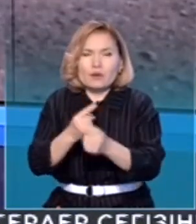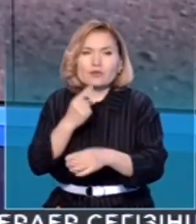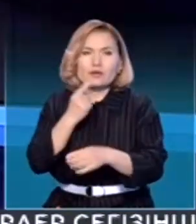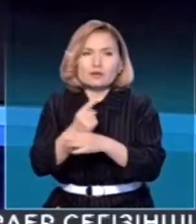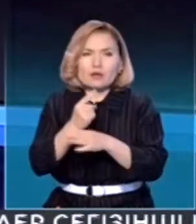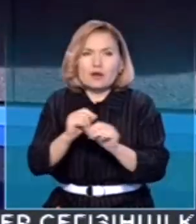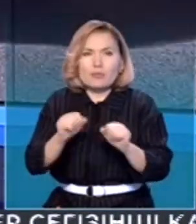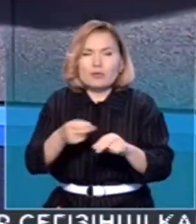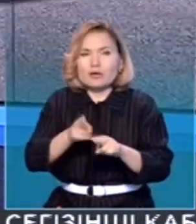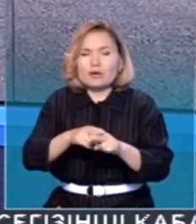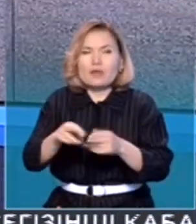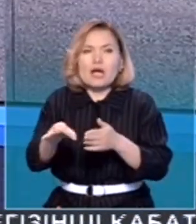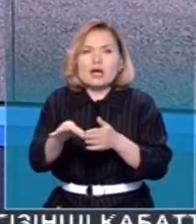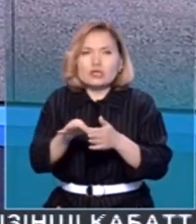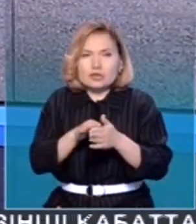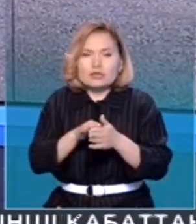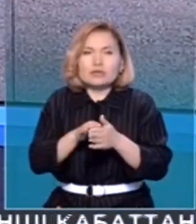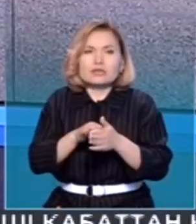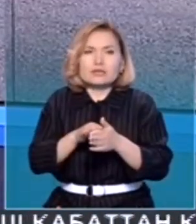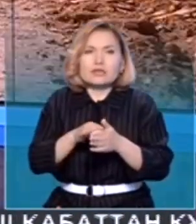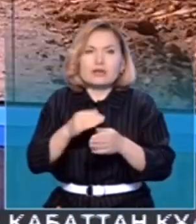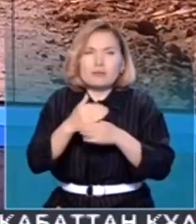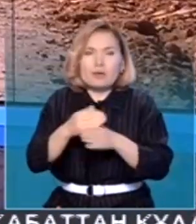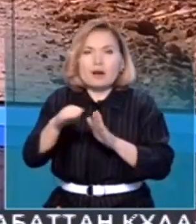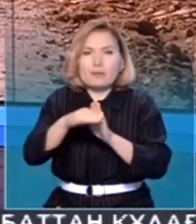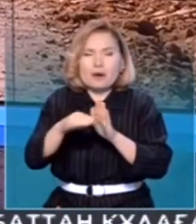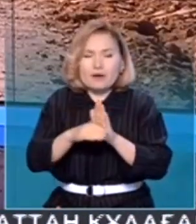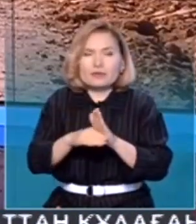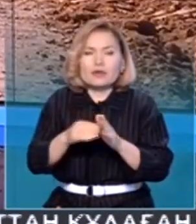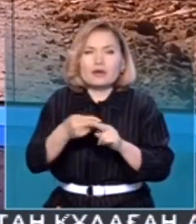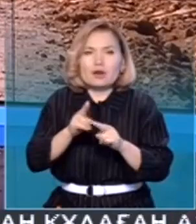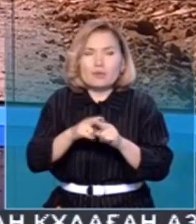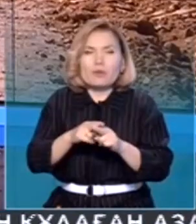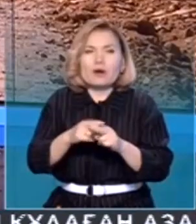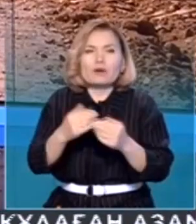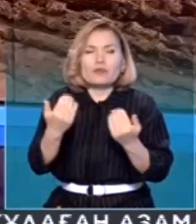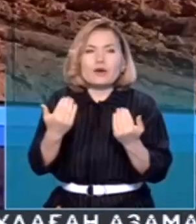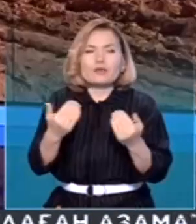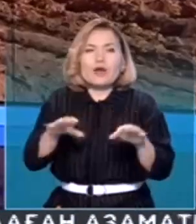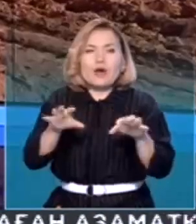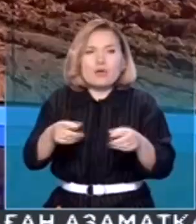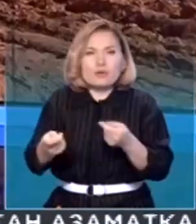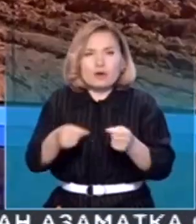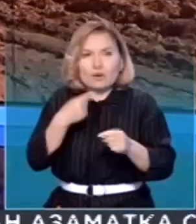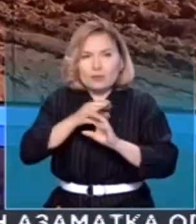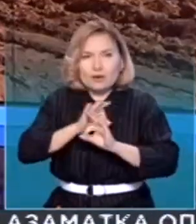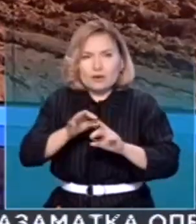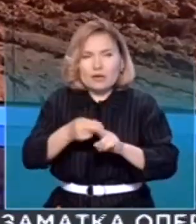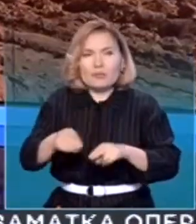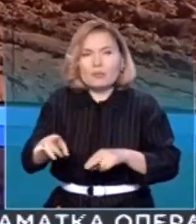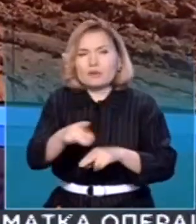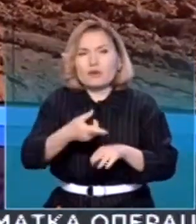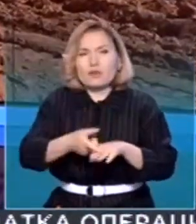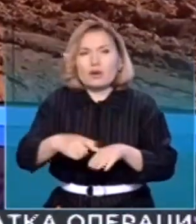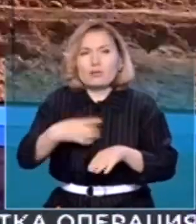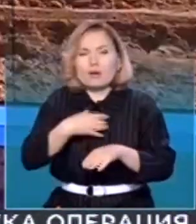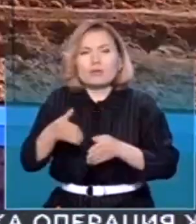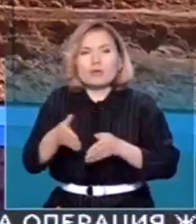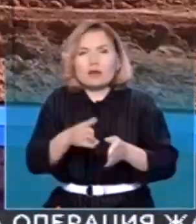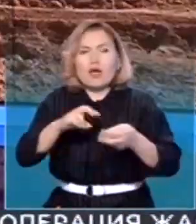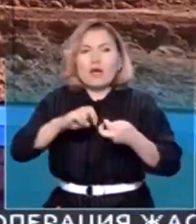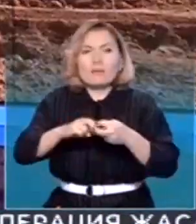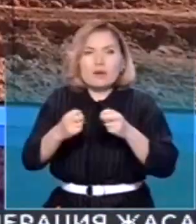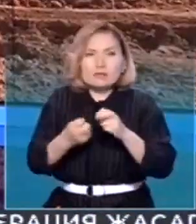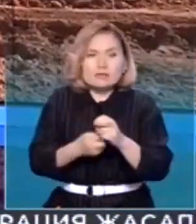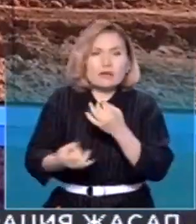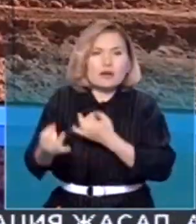мүмкін. Жедел желі бағдарламасында қонақ болған Қазавтожол басқарма төрағасы Мирхат Қасымбаев осылай деді. Республикалық маңызы бар жолдардың